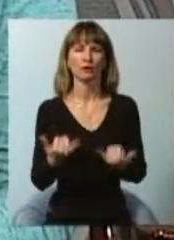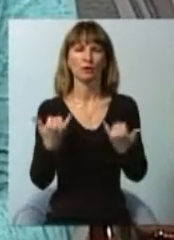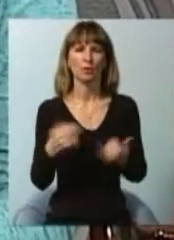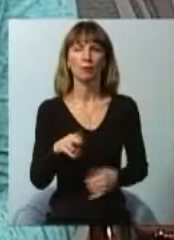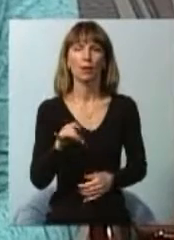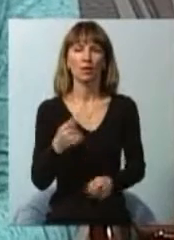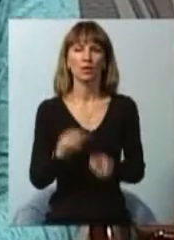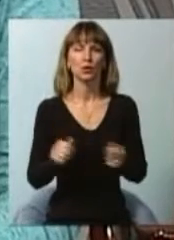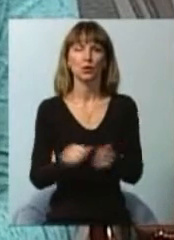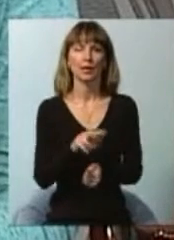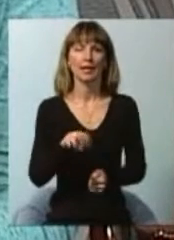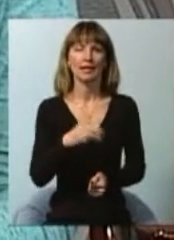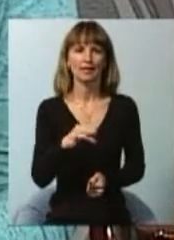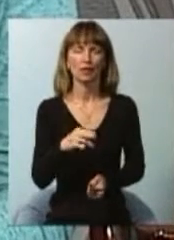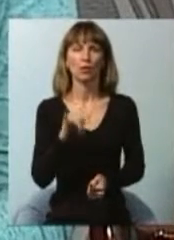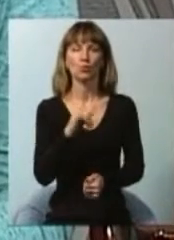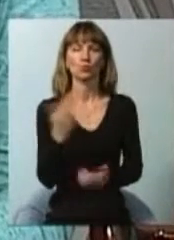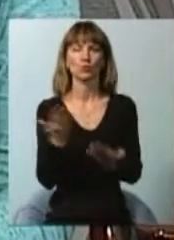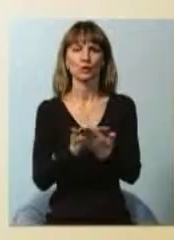про цей сухий лід у сюжеті.